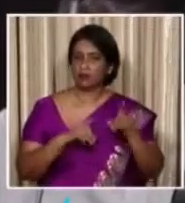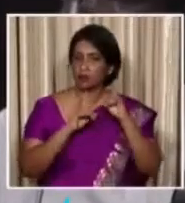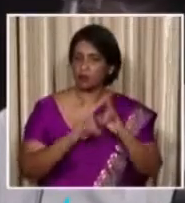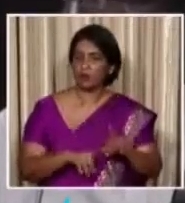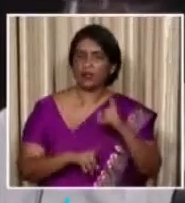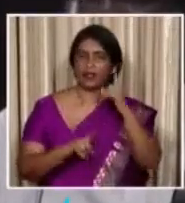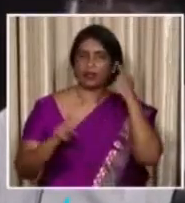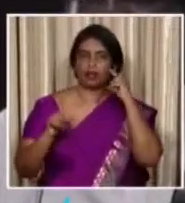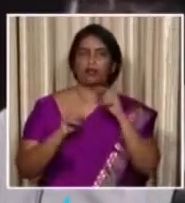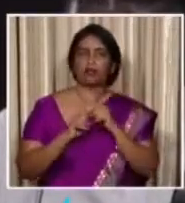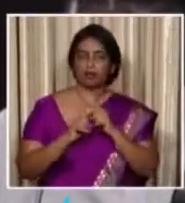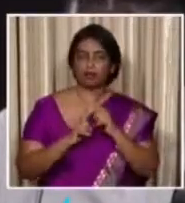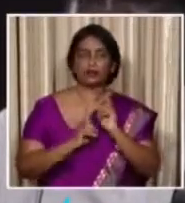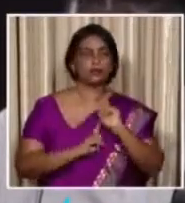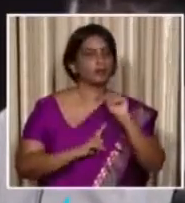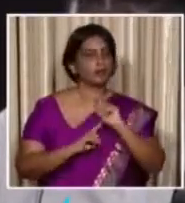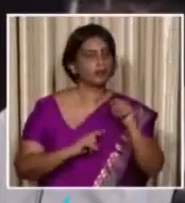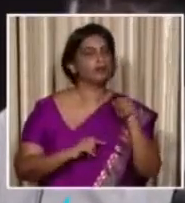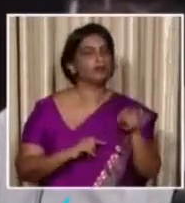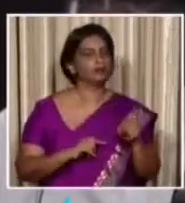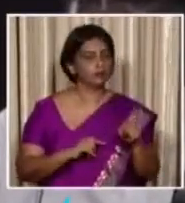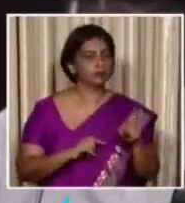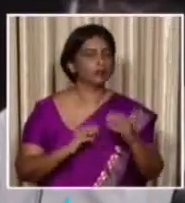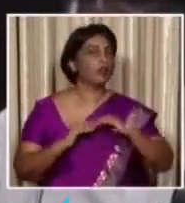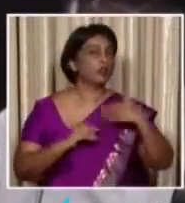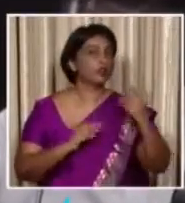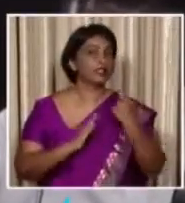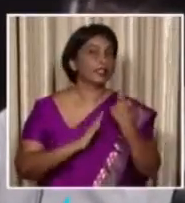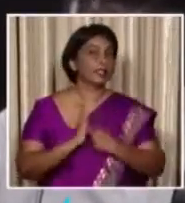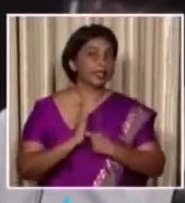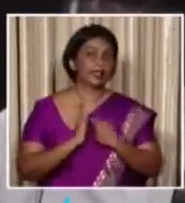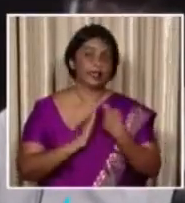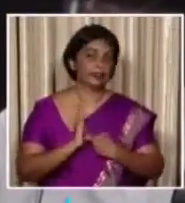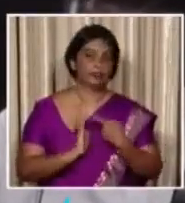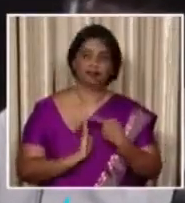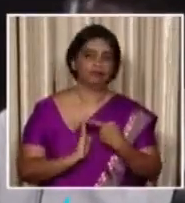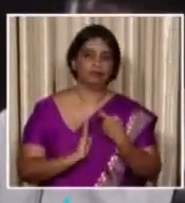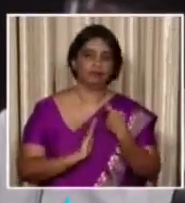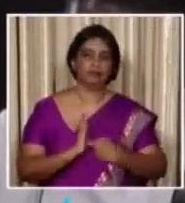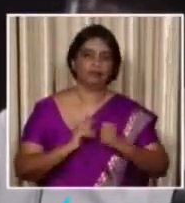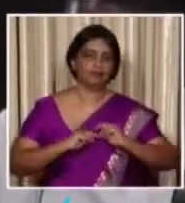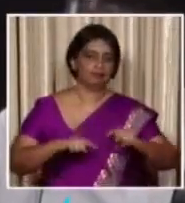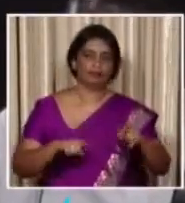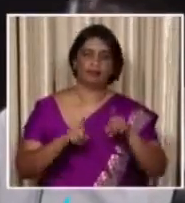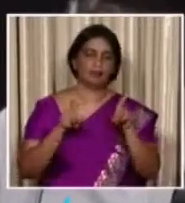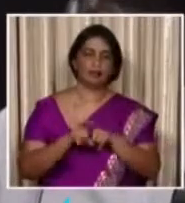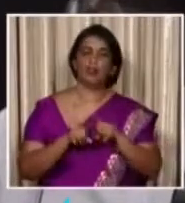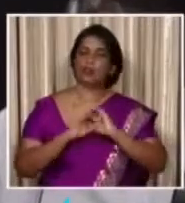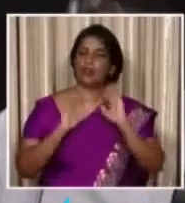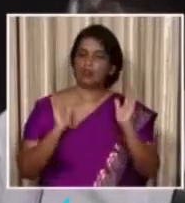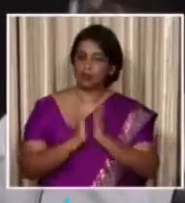එක සිද්ධියක් ඇති වුණු ගමන් මේ පාර්ලිමේන්තුවෙත් එලියට් කියනෝ නීතිය කියන්නේ ඕක නෙමෙයි. නීතිය ක්‍රියාත්මක කරන ආකාරය